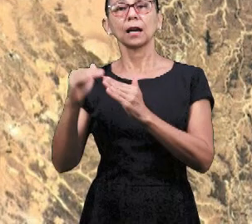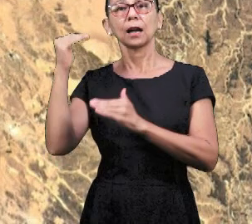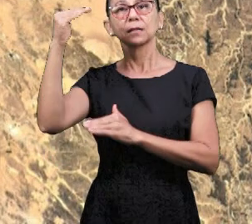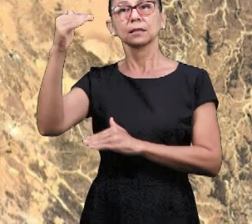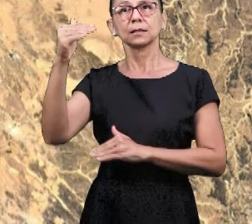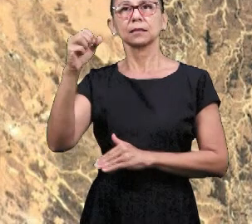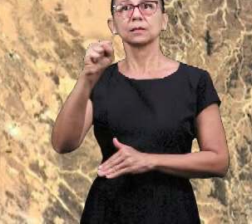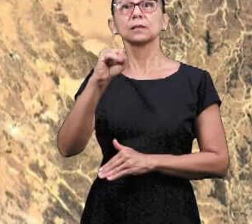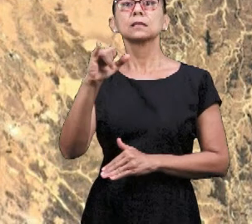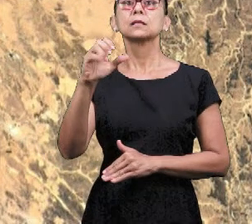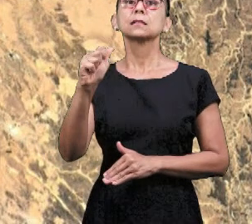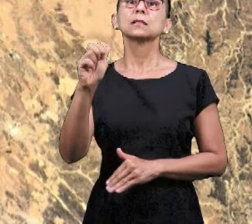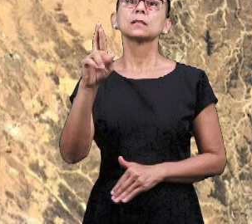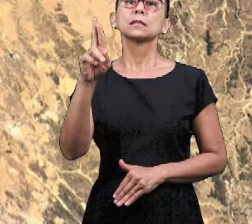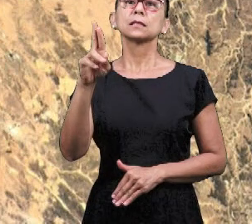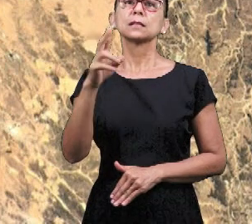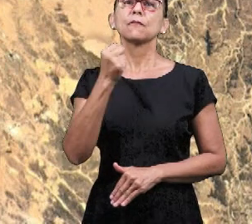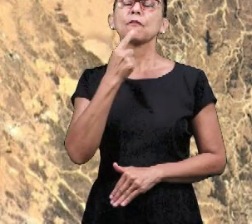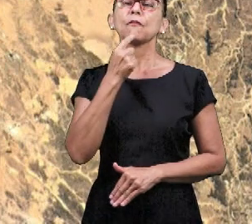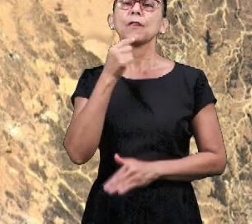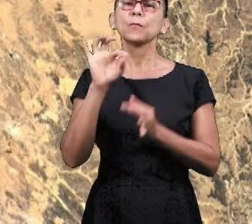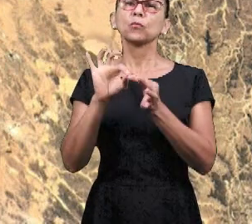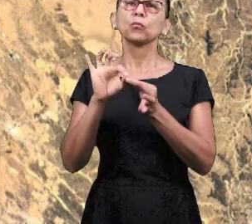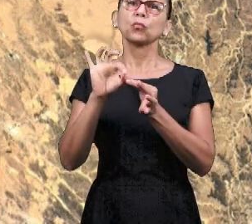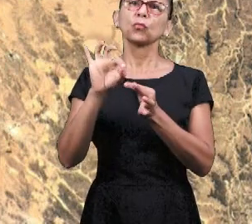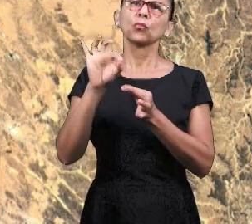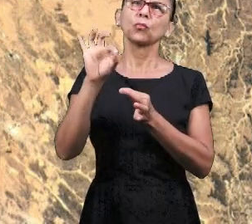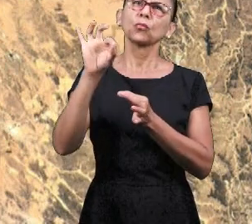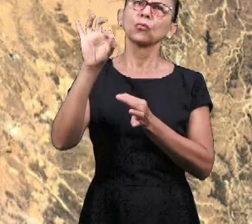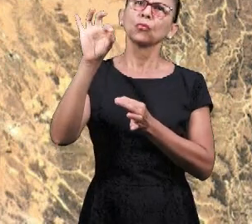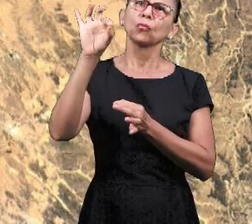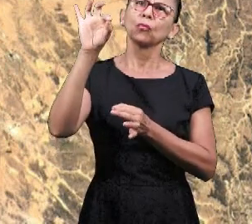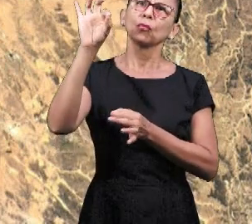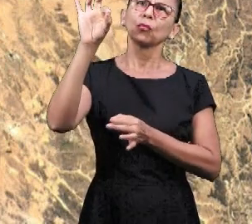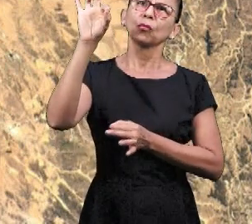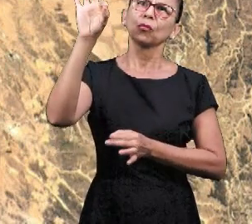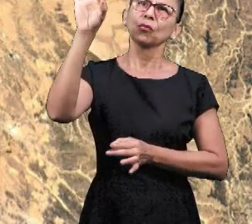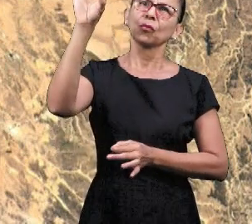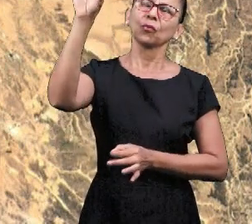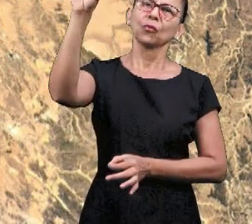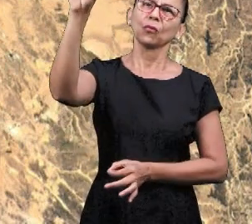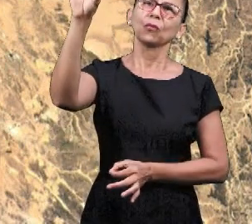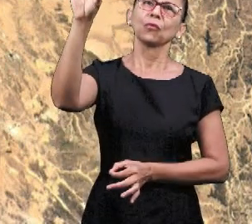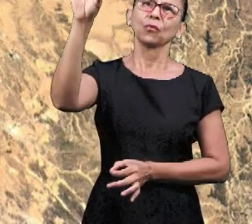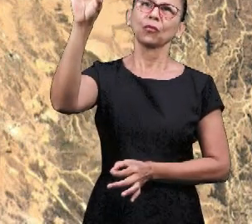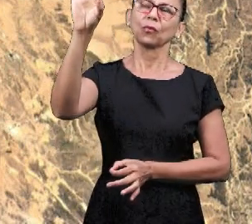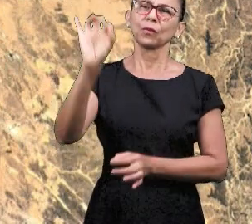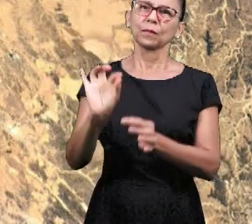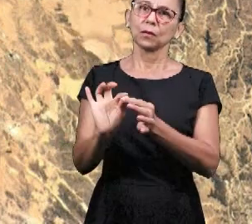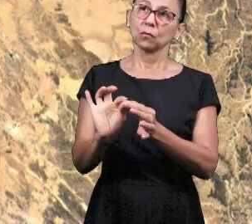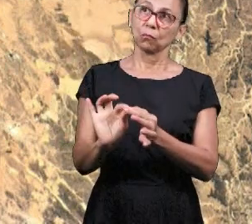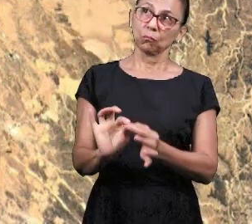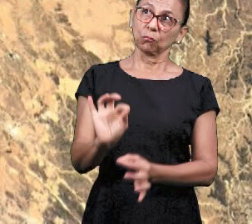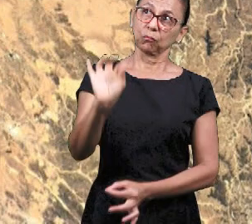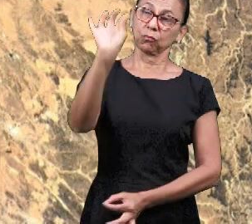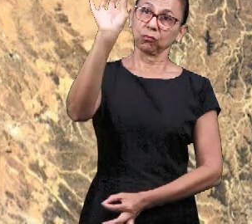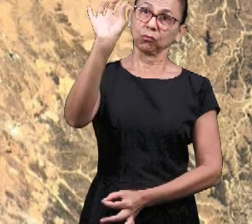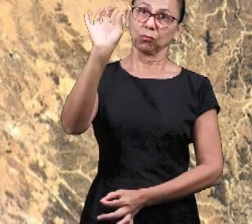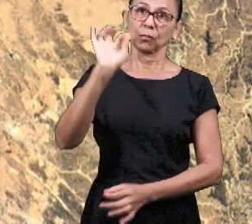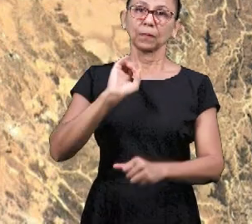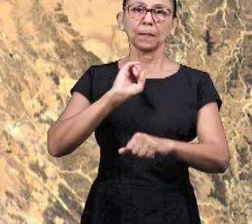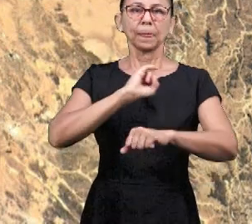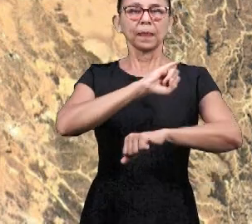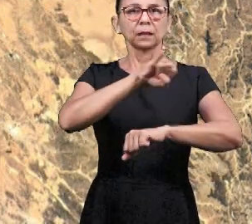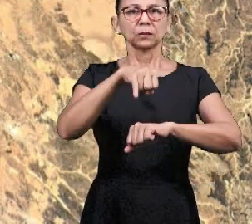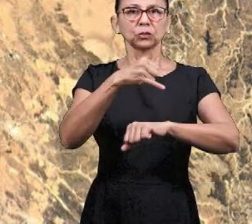dans Israël actuel. Dans les jours du Seigneur Jésus, le plan était divisé dans ces régions.